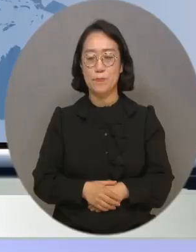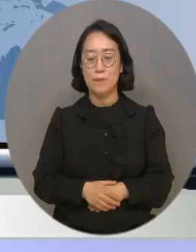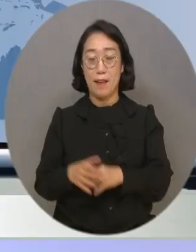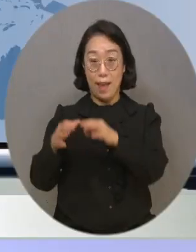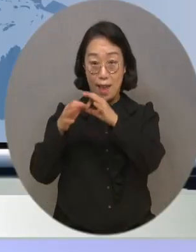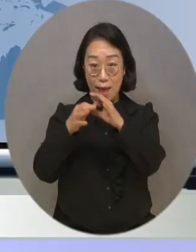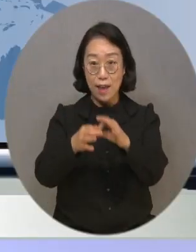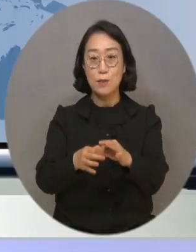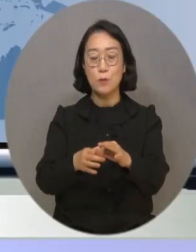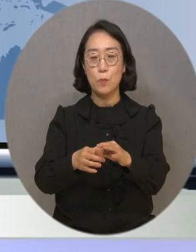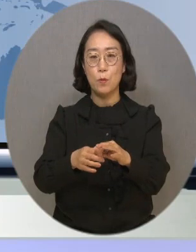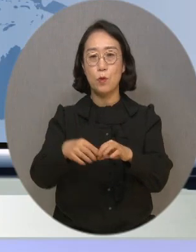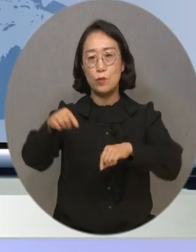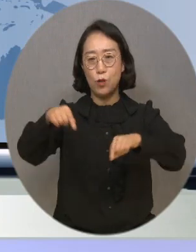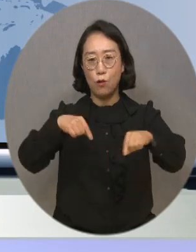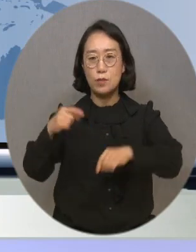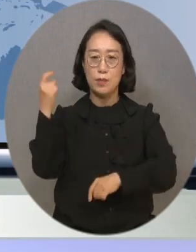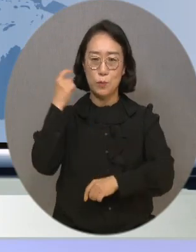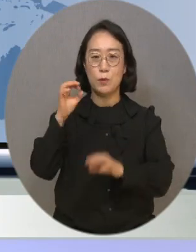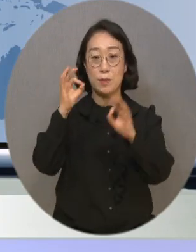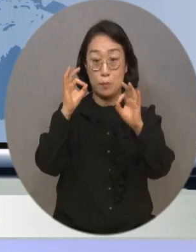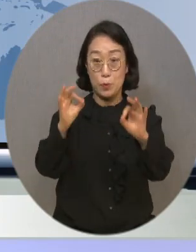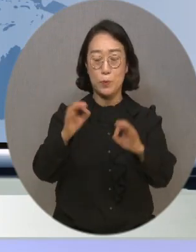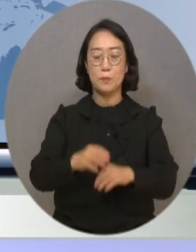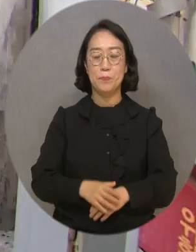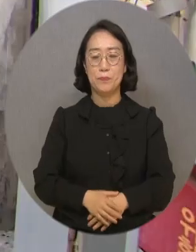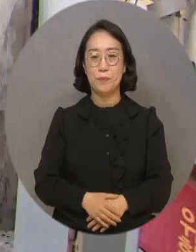이어서 복지계 정책 소식 만나보겠습니다.